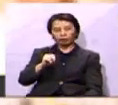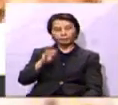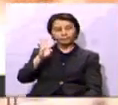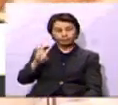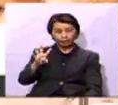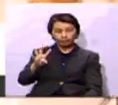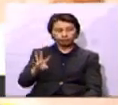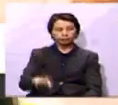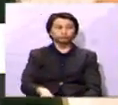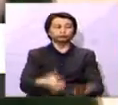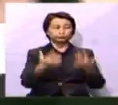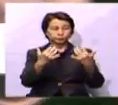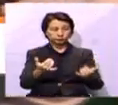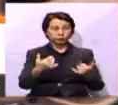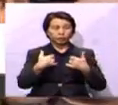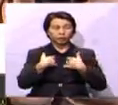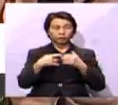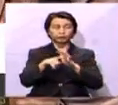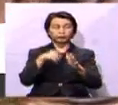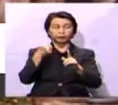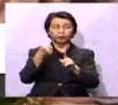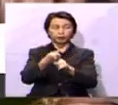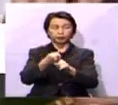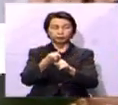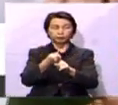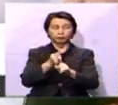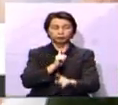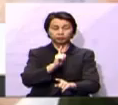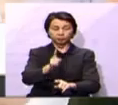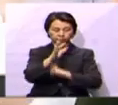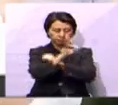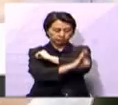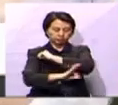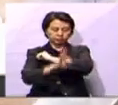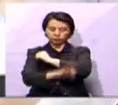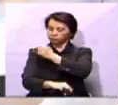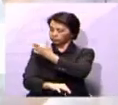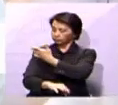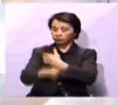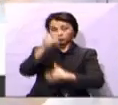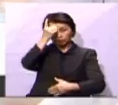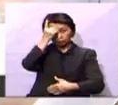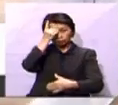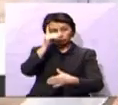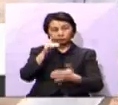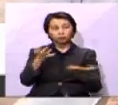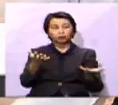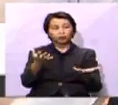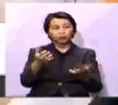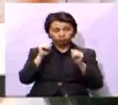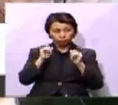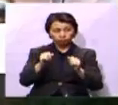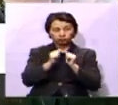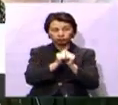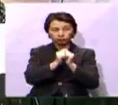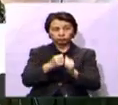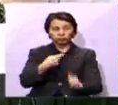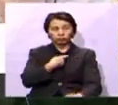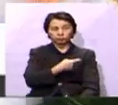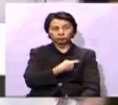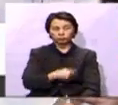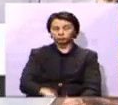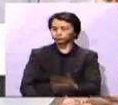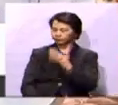di ketika ini Pengarah Jabatan Hal Ehwal Agama Islam Negeri Sembilan Datuk Selamat Paigo. Terima kasih Datuk sudi bersama kami. Terima kasih